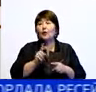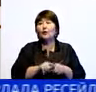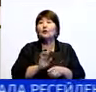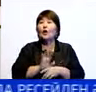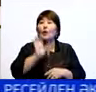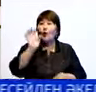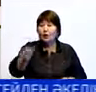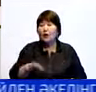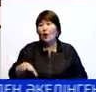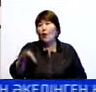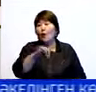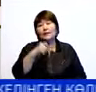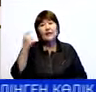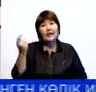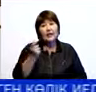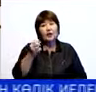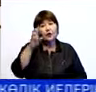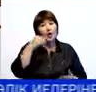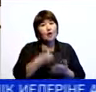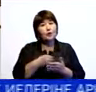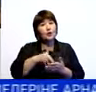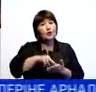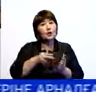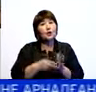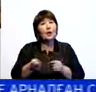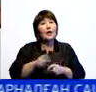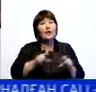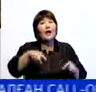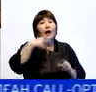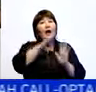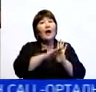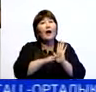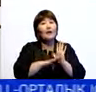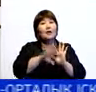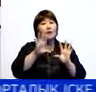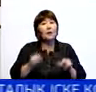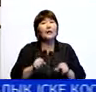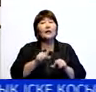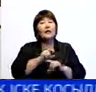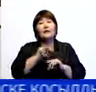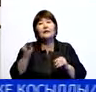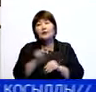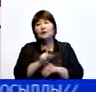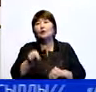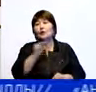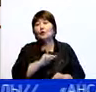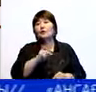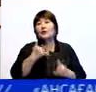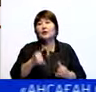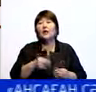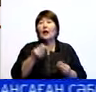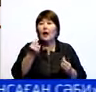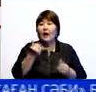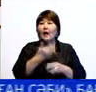жолдасын. Облыстық экономика және бюджеттік жоспарлау басқармасы аталған 5 нысанның жөндеу жұмыстарына байланысты